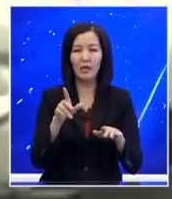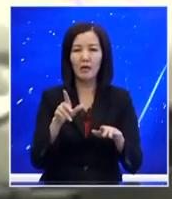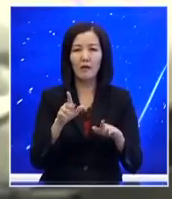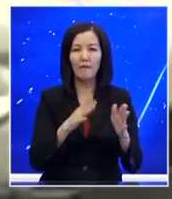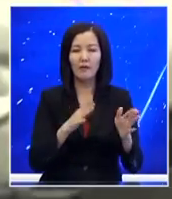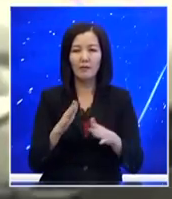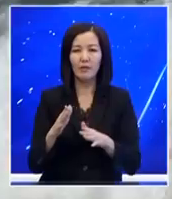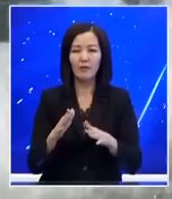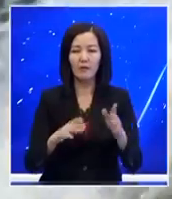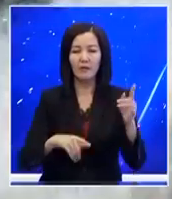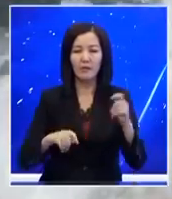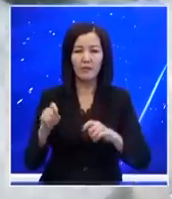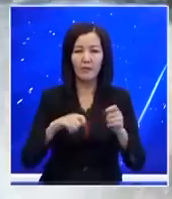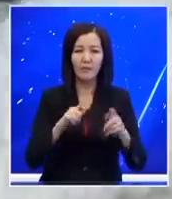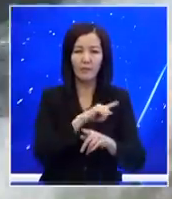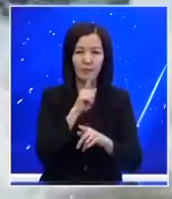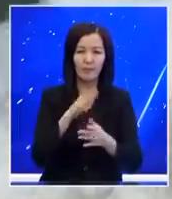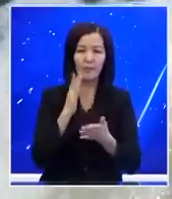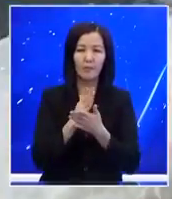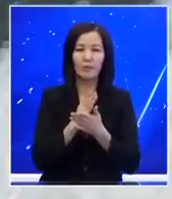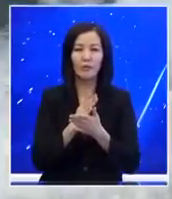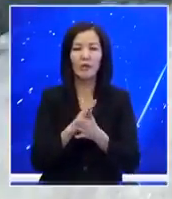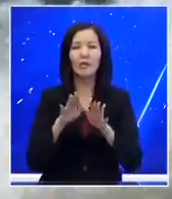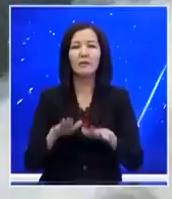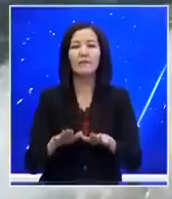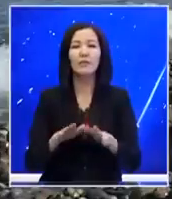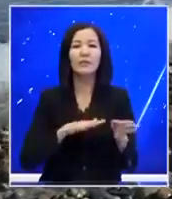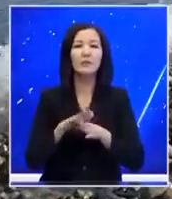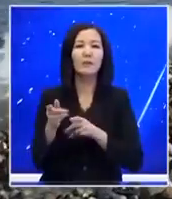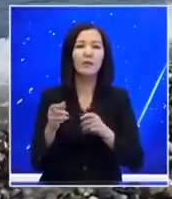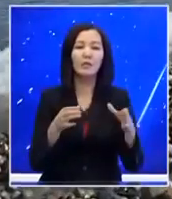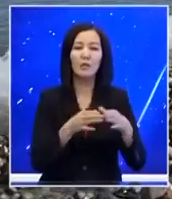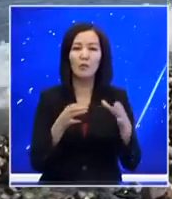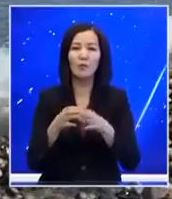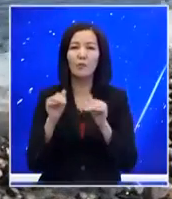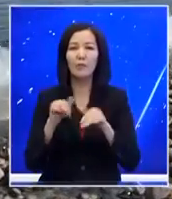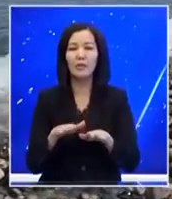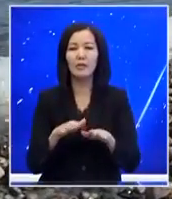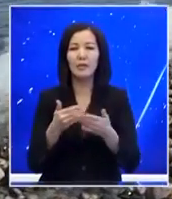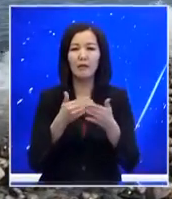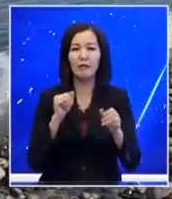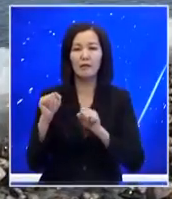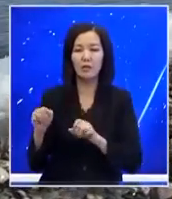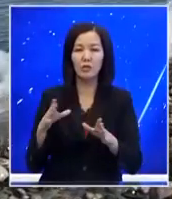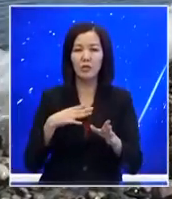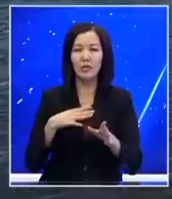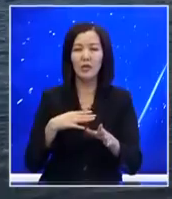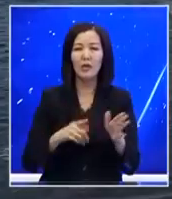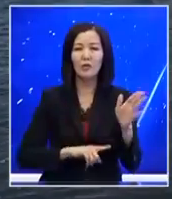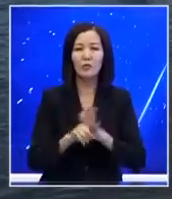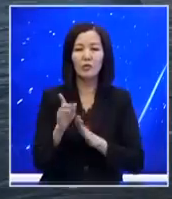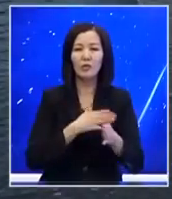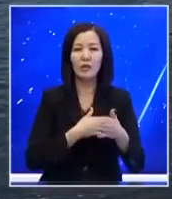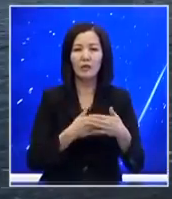формирование склонного стока. В целях недопущения подтопления совместно с местными исполнительными органами принят целый ряд превентивных мер. До начала активной